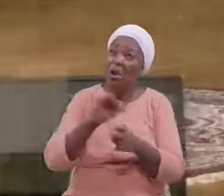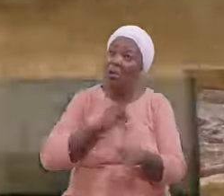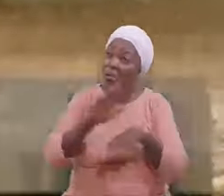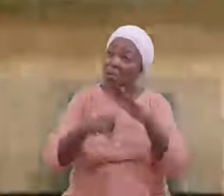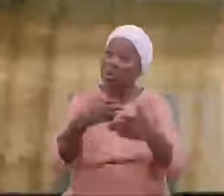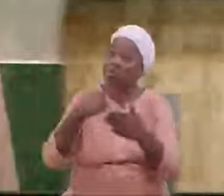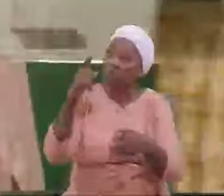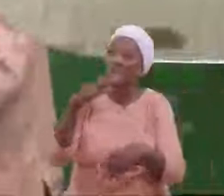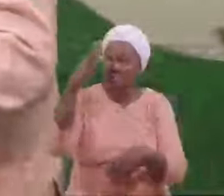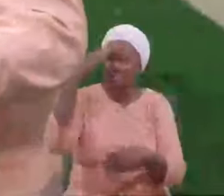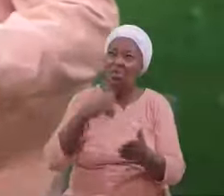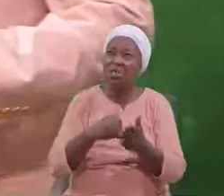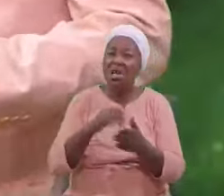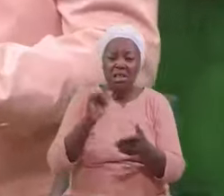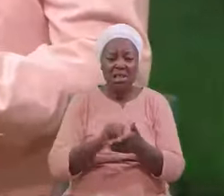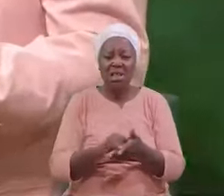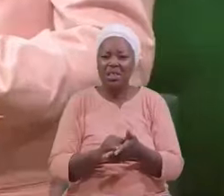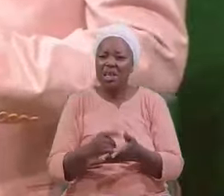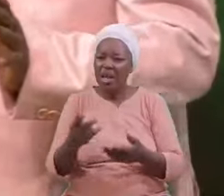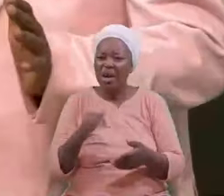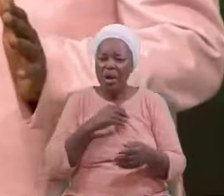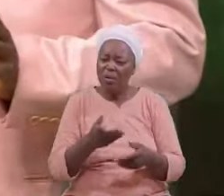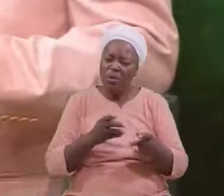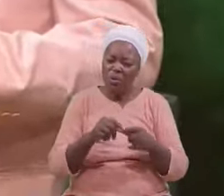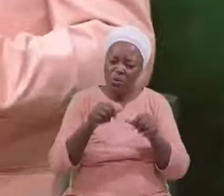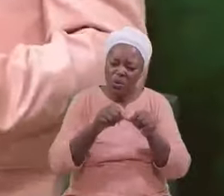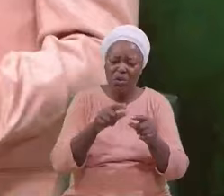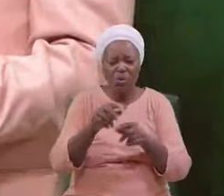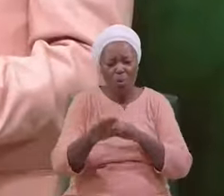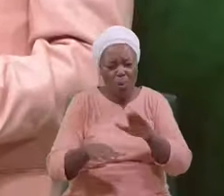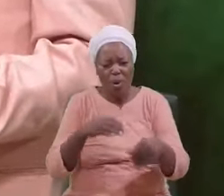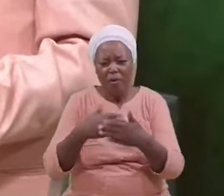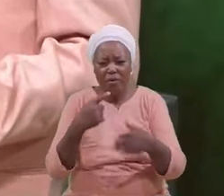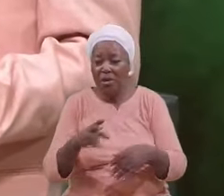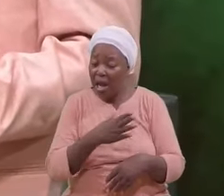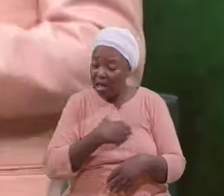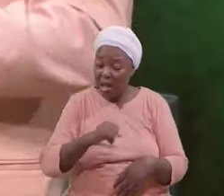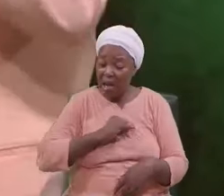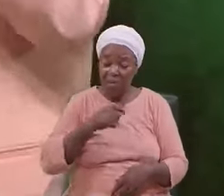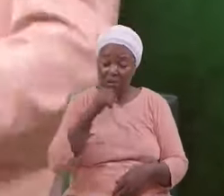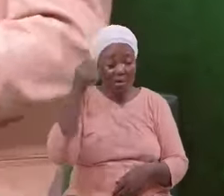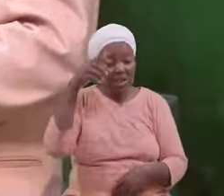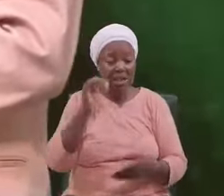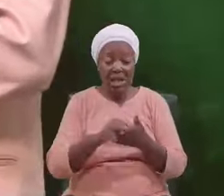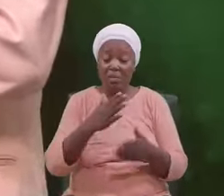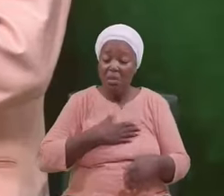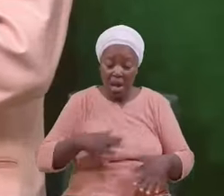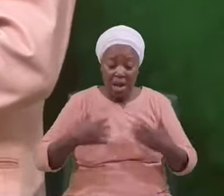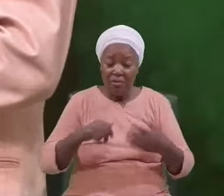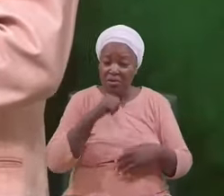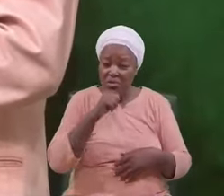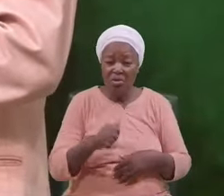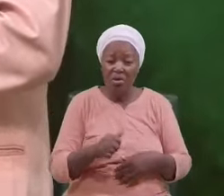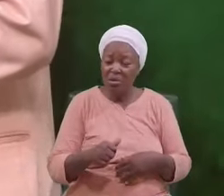voudrais avoir un long temps pour marcher devant toi. Je ne pensais pas que ma vie peut,